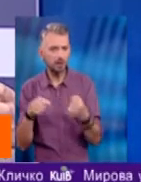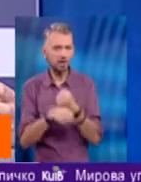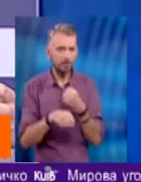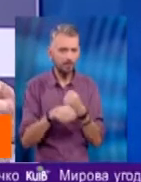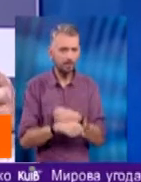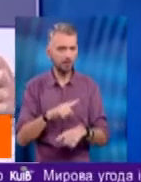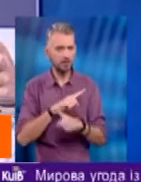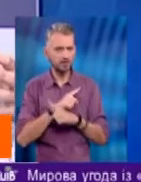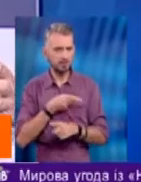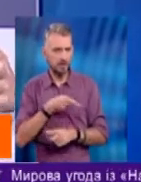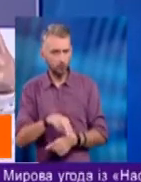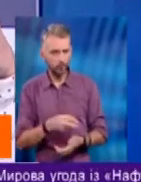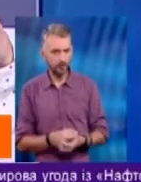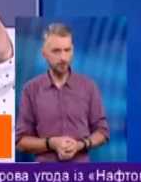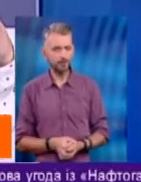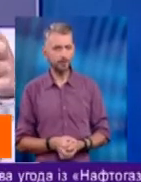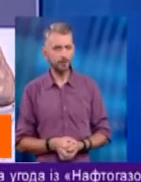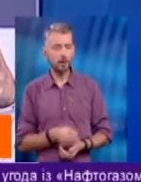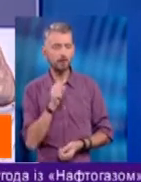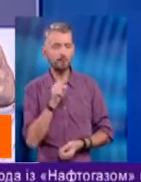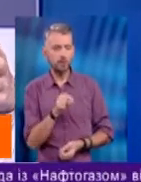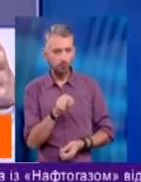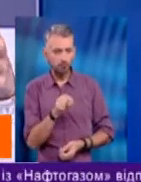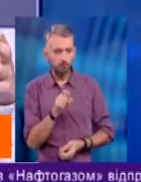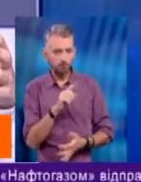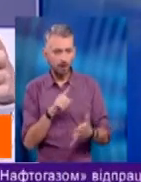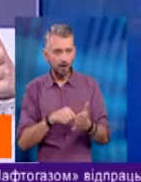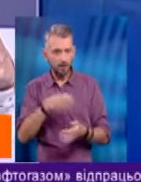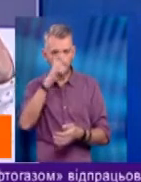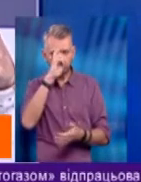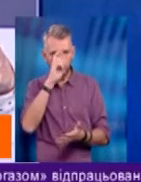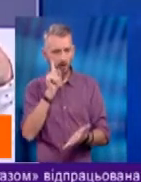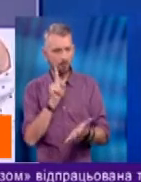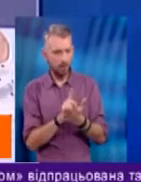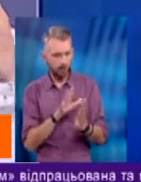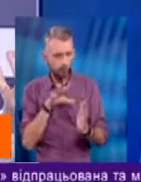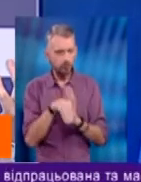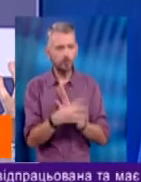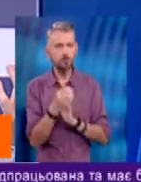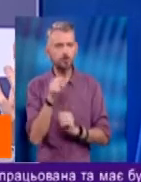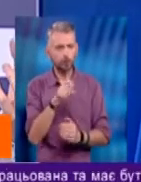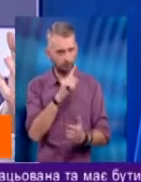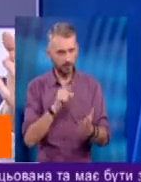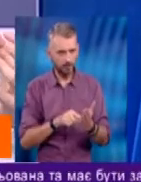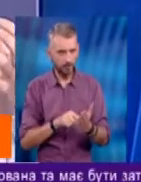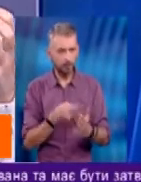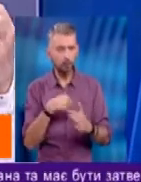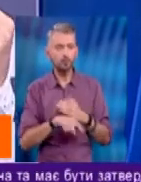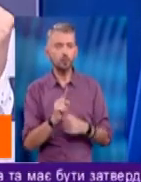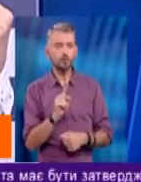і смертності. І в цьому моменті держава має включитися ще і в цьому питанні. Тому